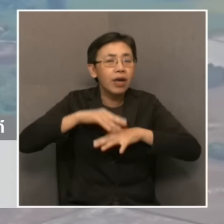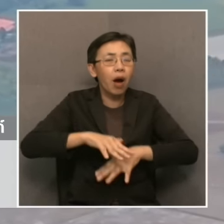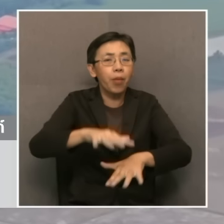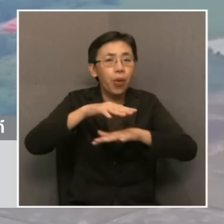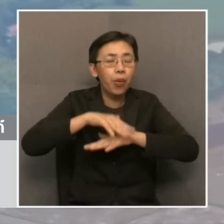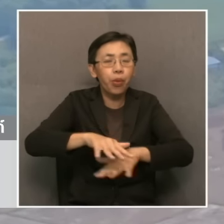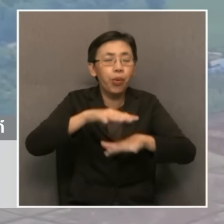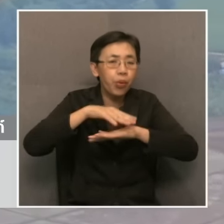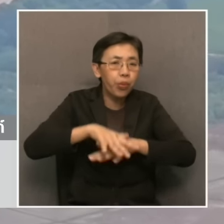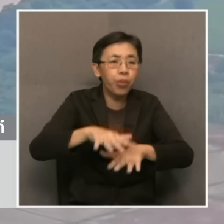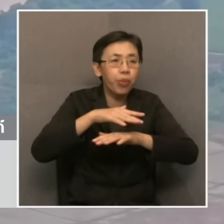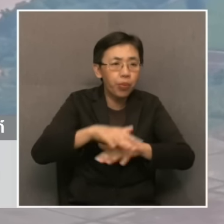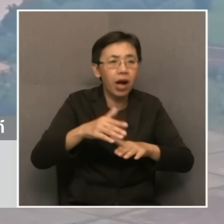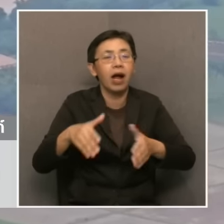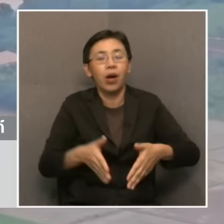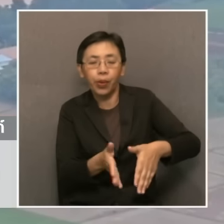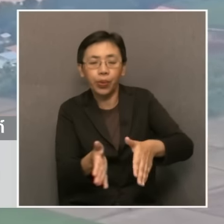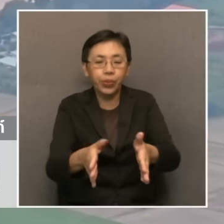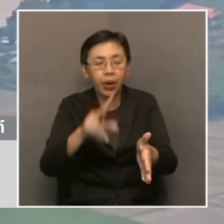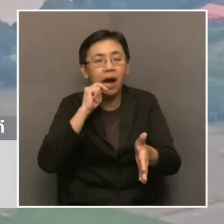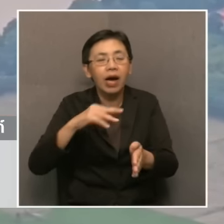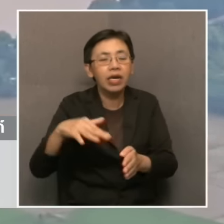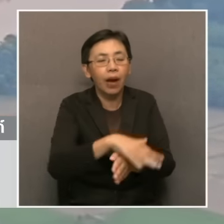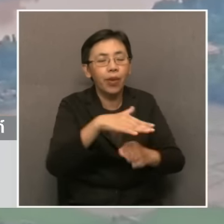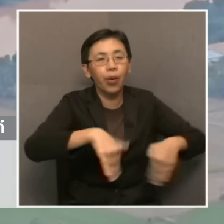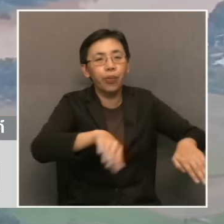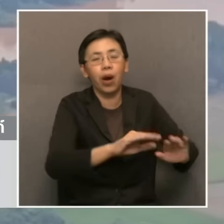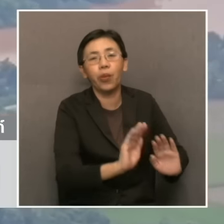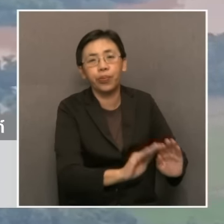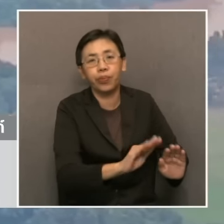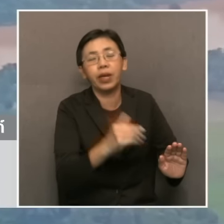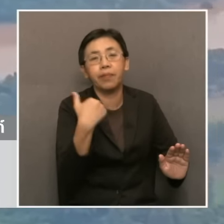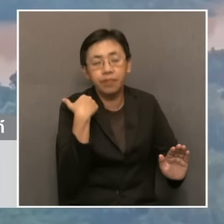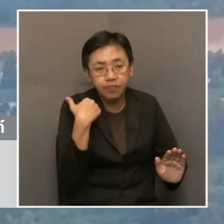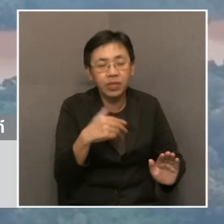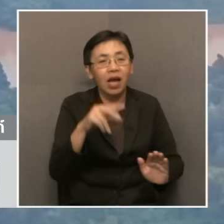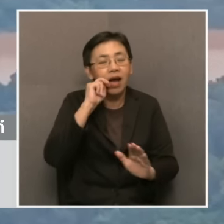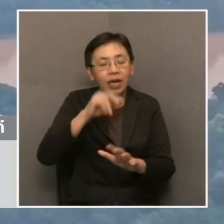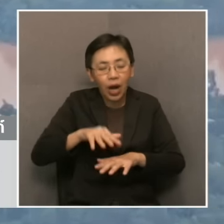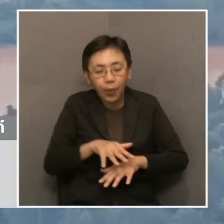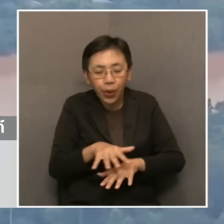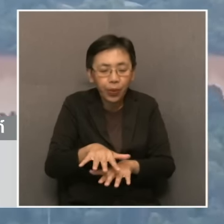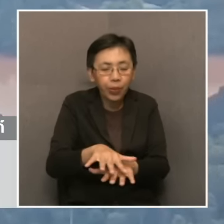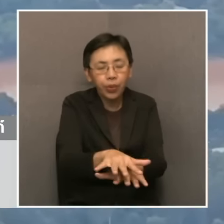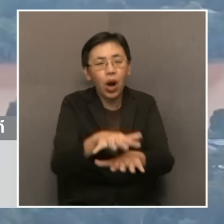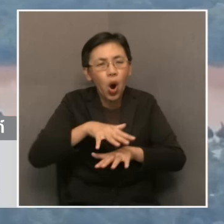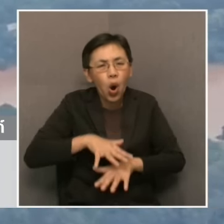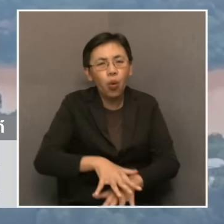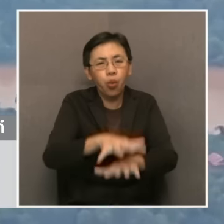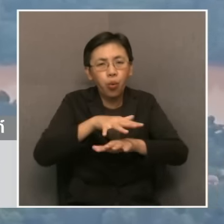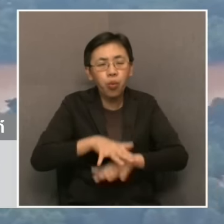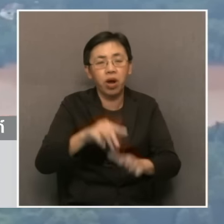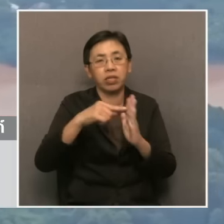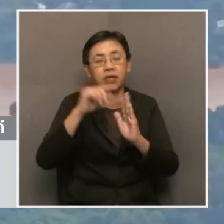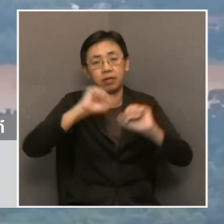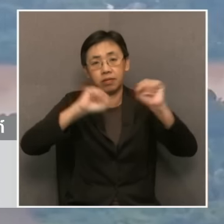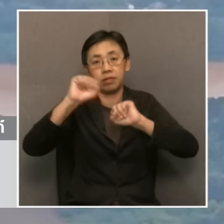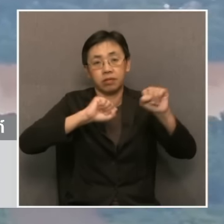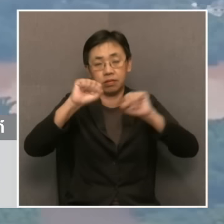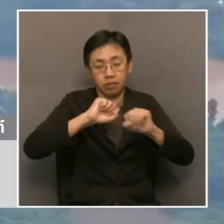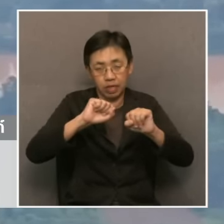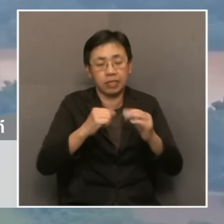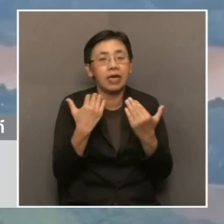รมชาติหรือทุ่งนาที่เคยรับน้ำแต่น้ำส่วนหนึ่งก็ยังคงไหลสู่จังหวัดนครสวรรค์อีกปริมาณมากเบื้องต้น